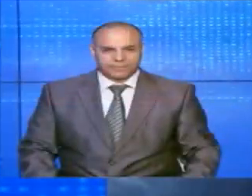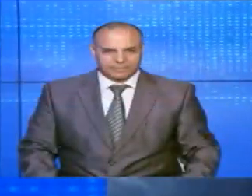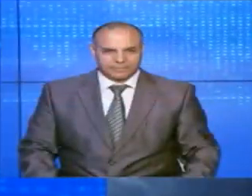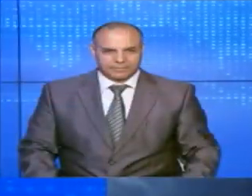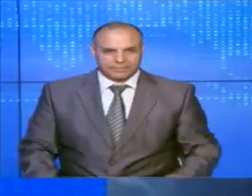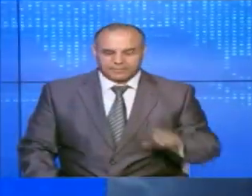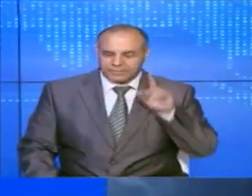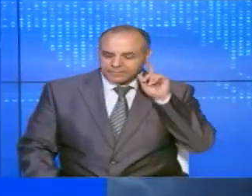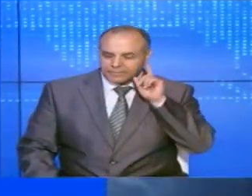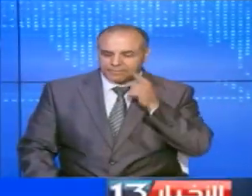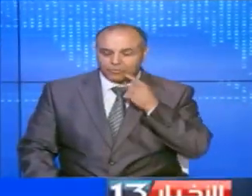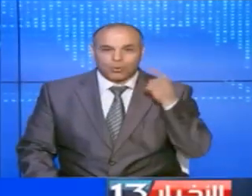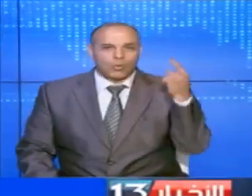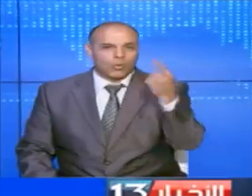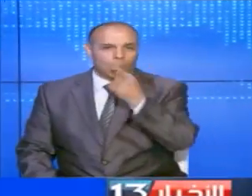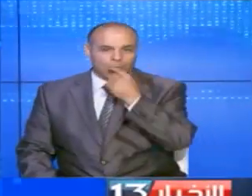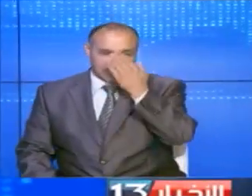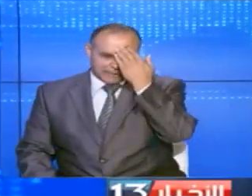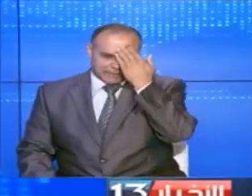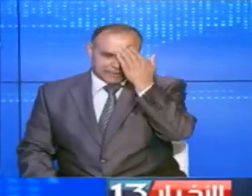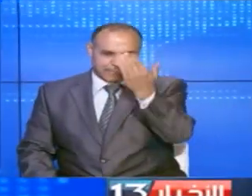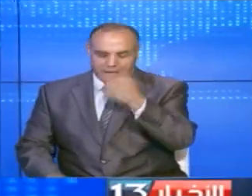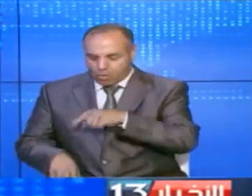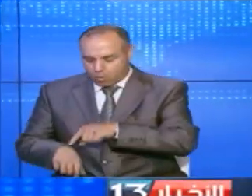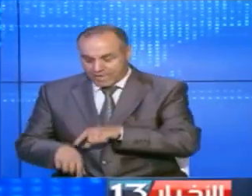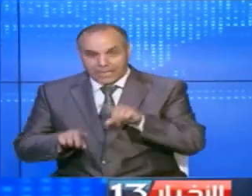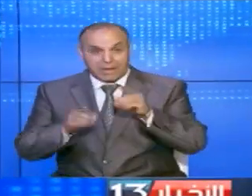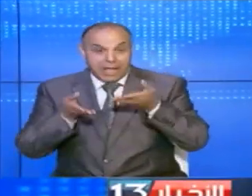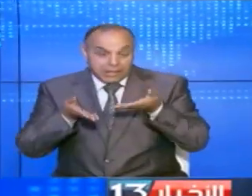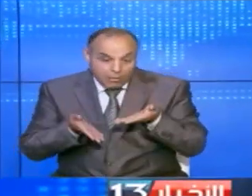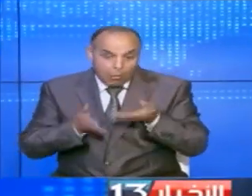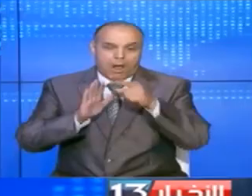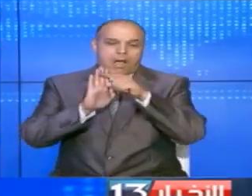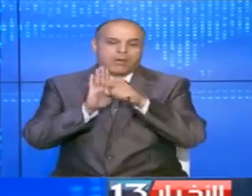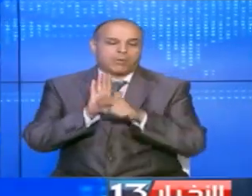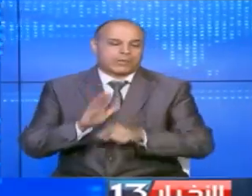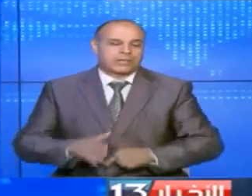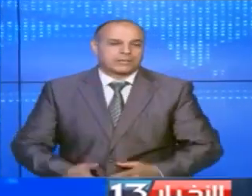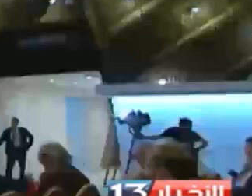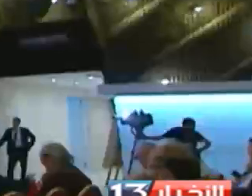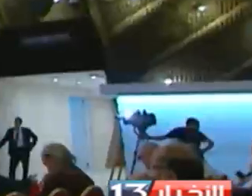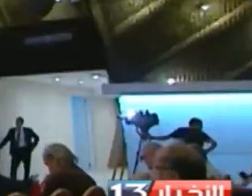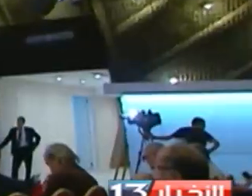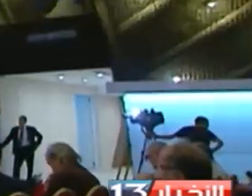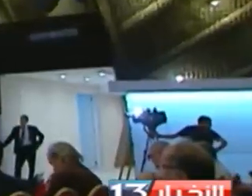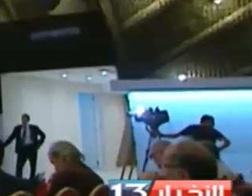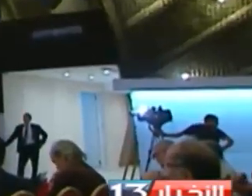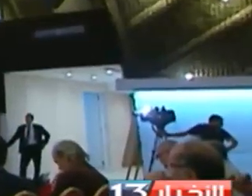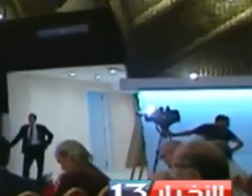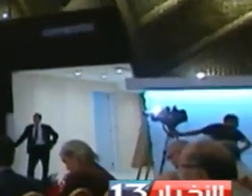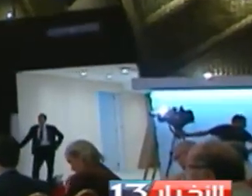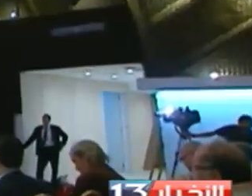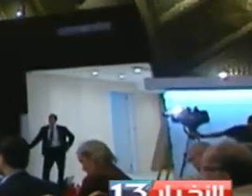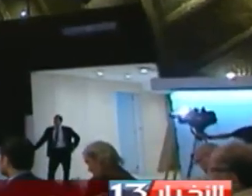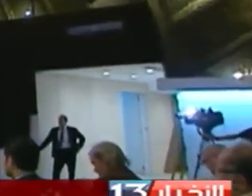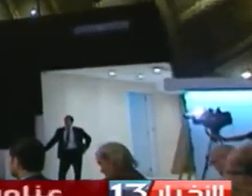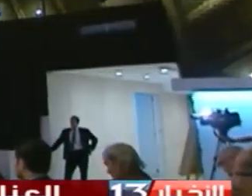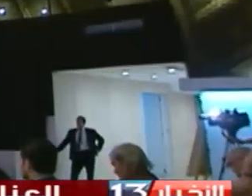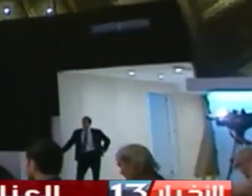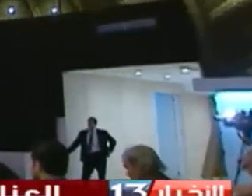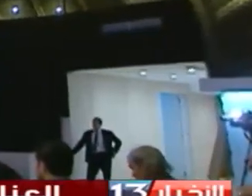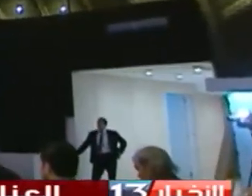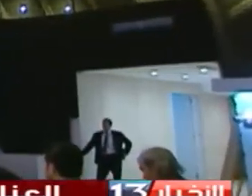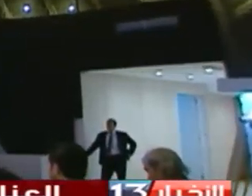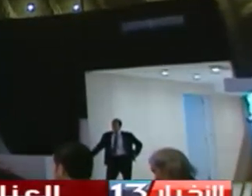اهلا بكم مشاهدينا الى هذا الموعد الاخباري والبدايه بالعناوين في ظل عدم طلاق المحكمه